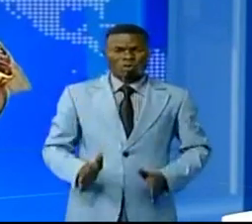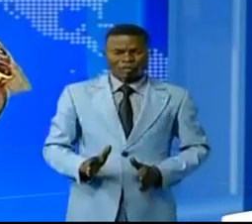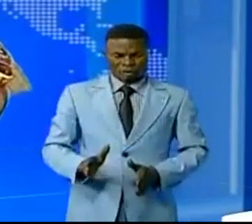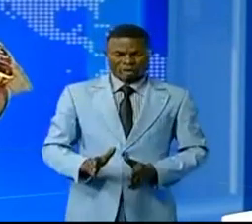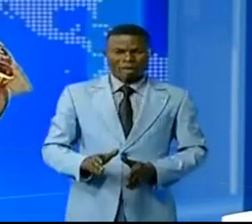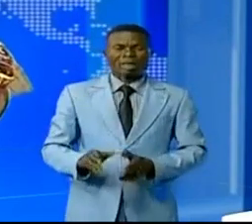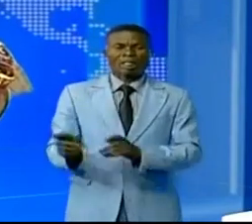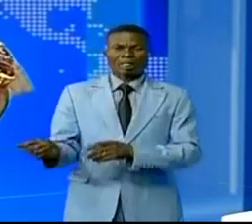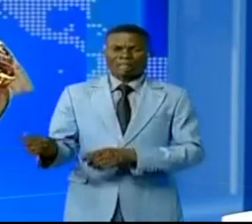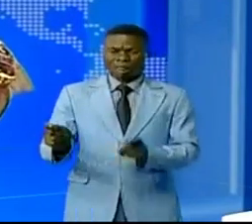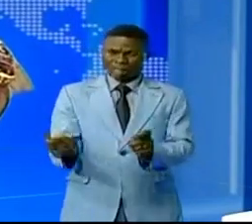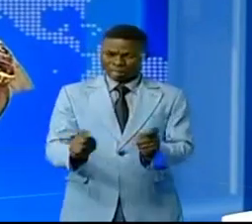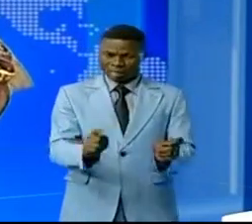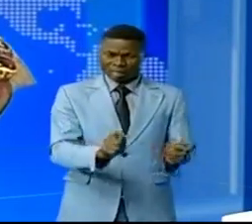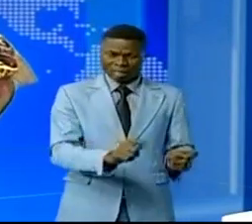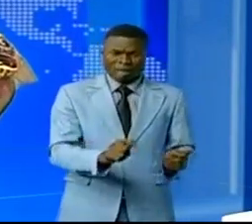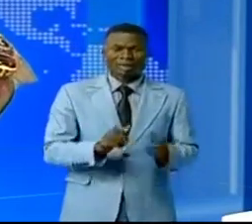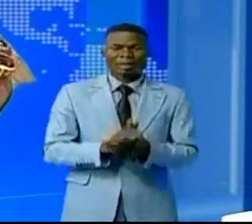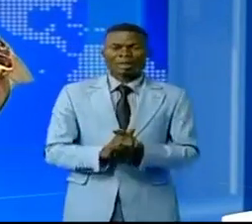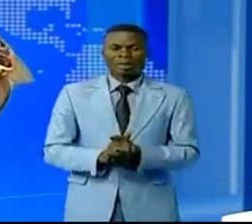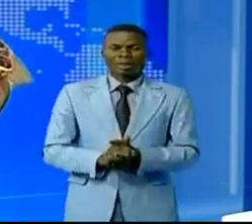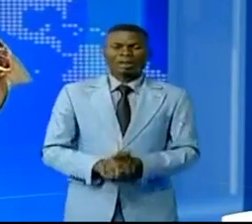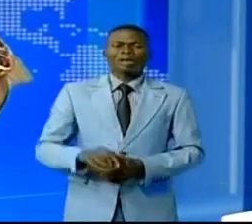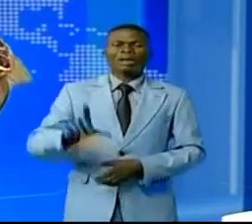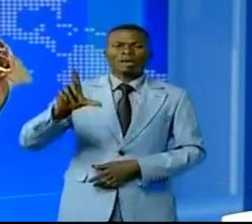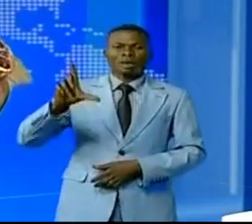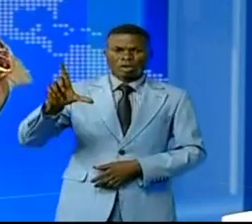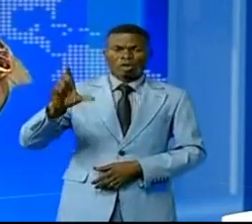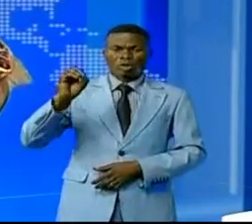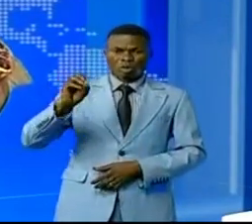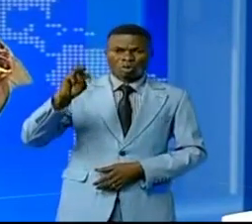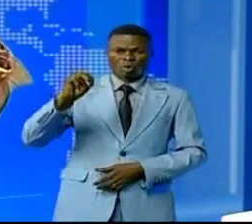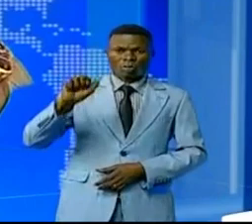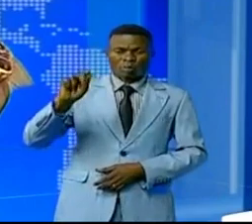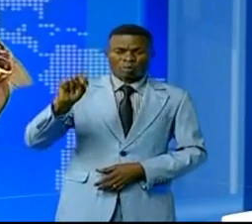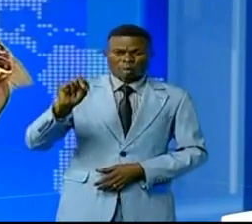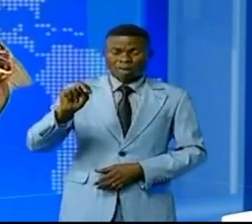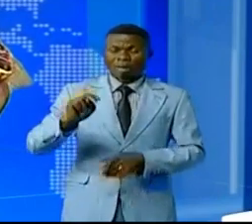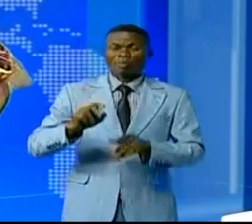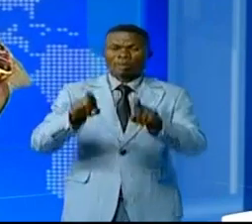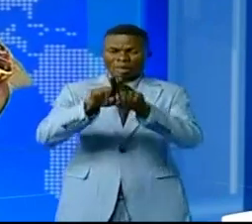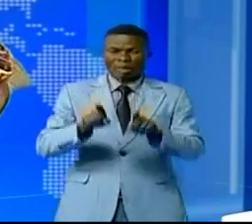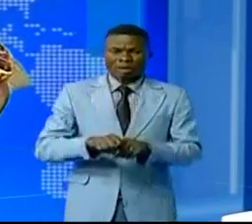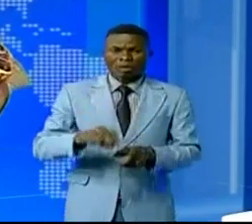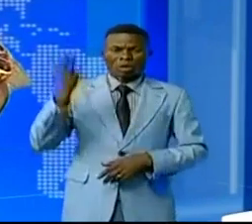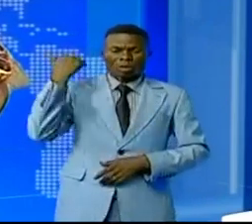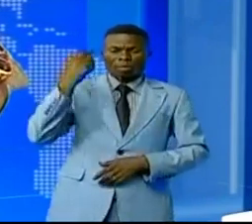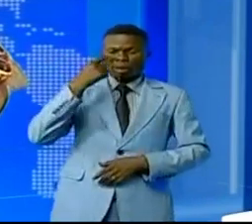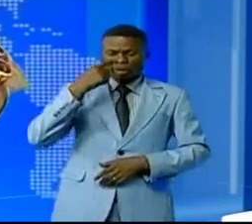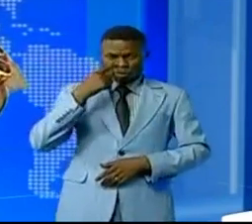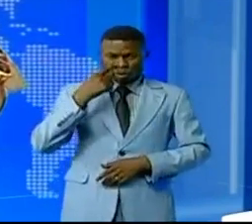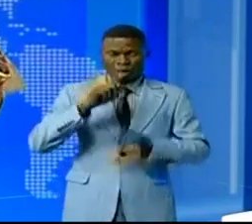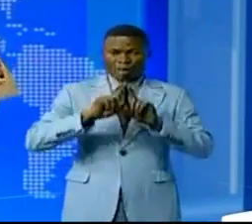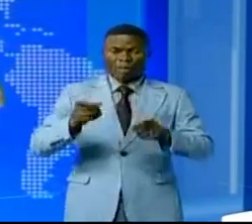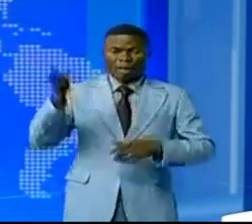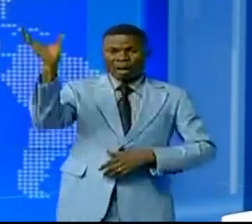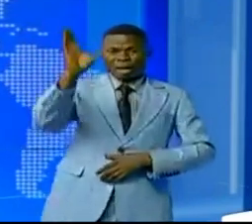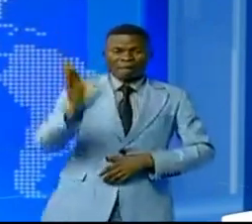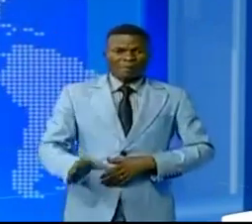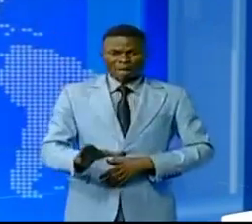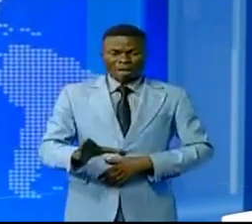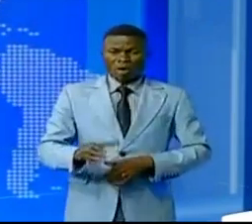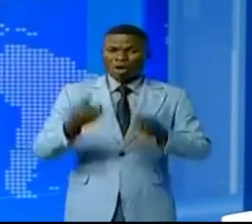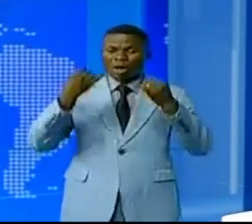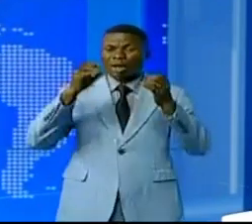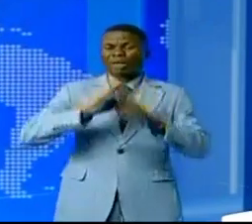et la Lomami. Mais le suspense reste entier dans le Congo central, où